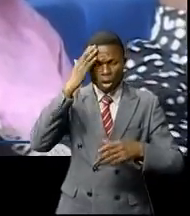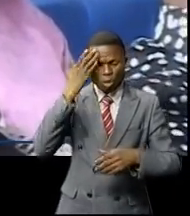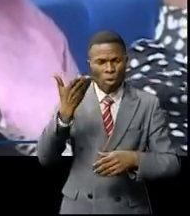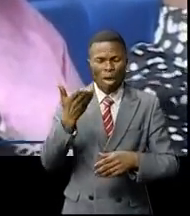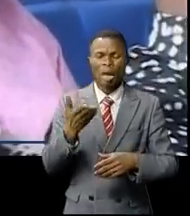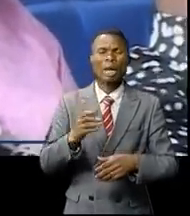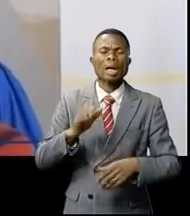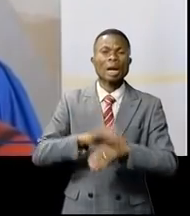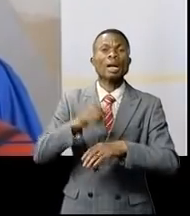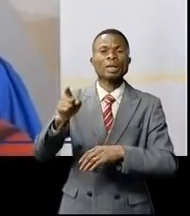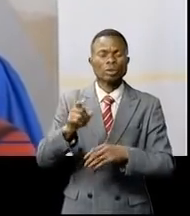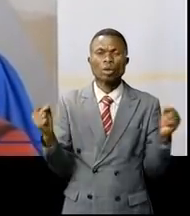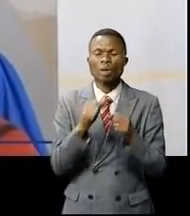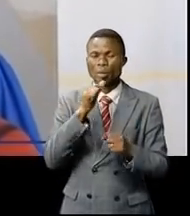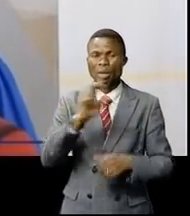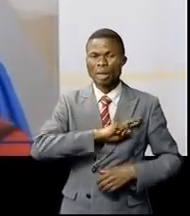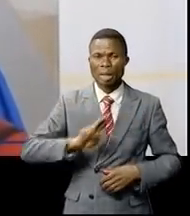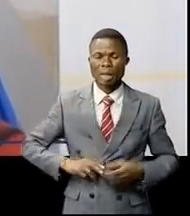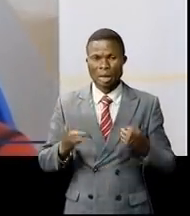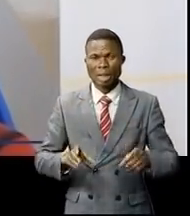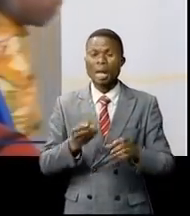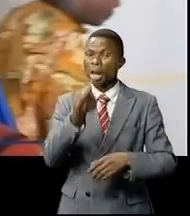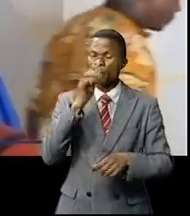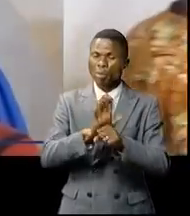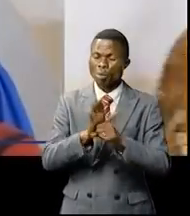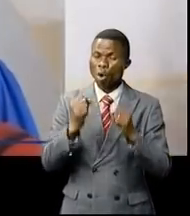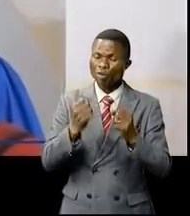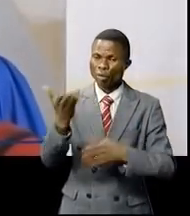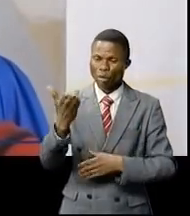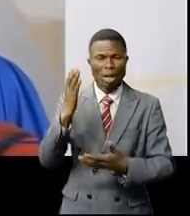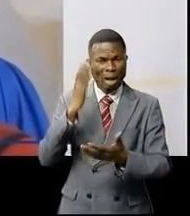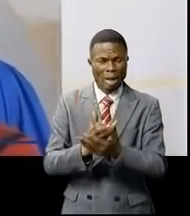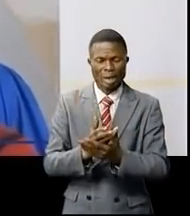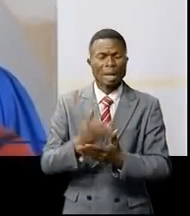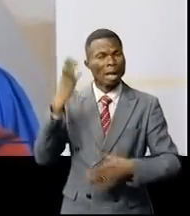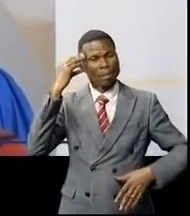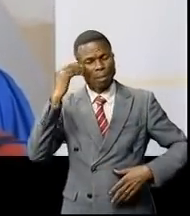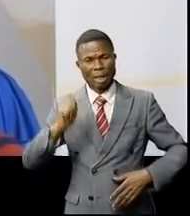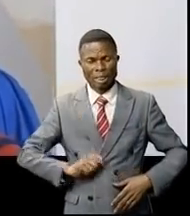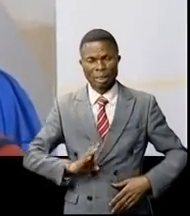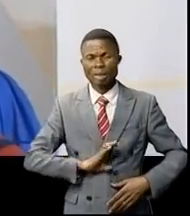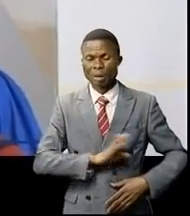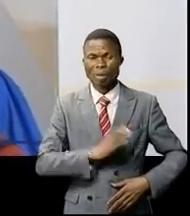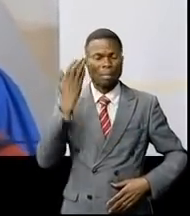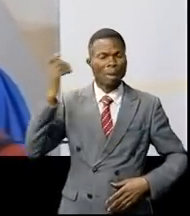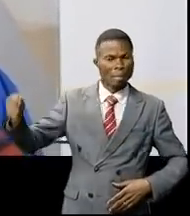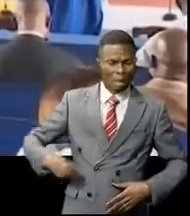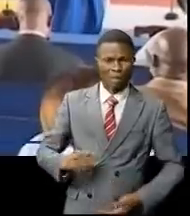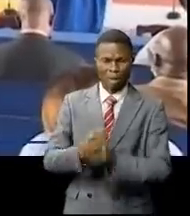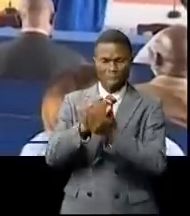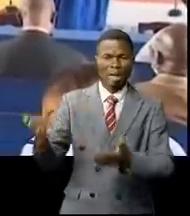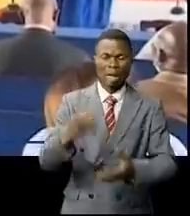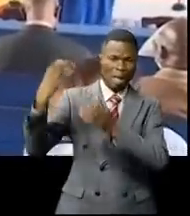la république démocratique du congo dispose bel et bien des médicaments efficaces et des médecins infirmiers et centres de santé capable de vous prendre en charge